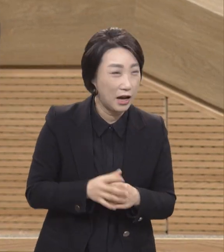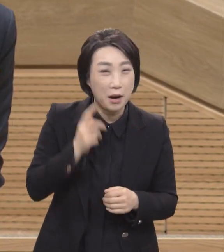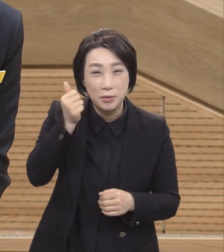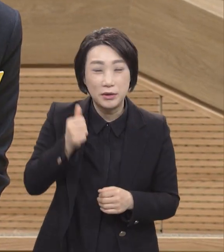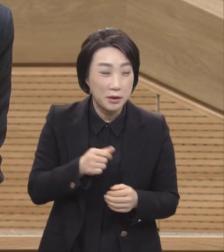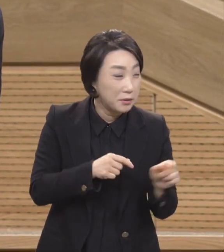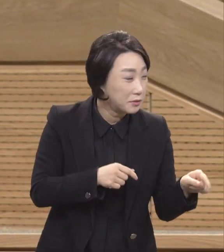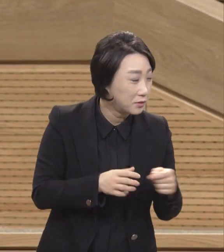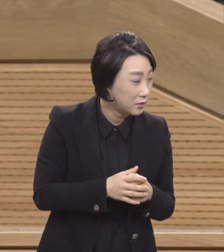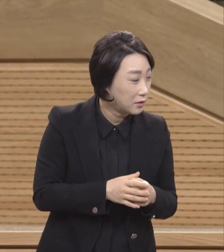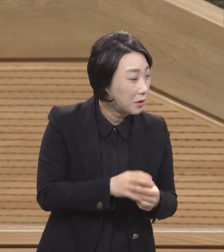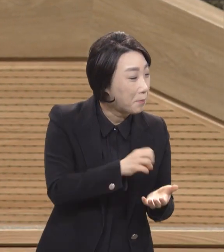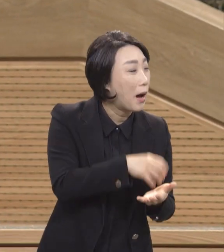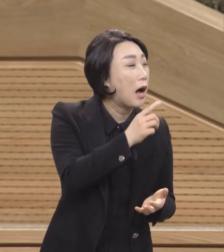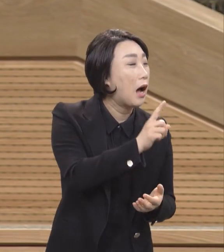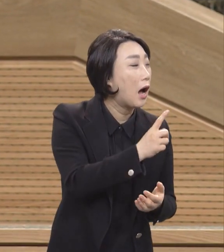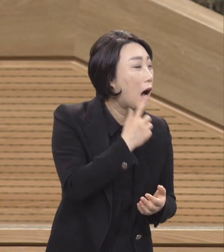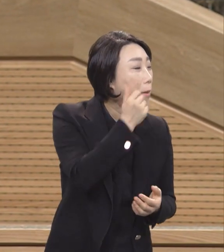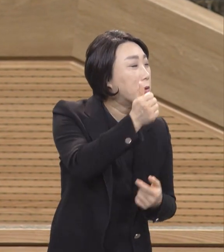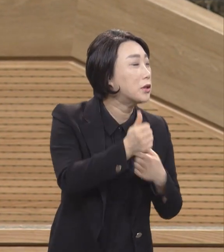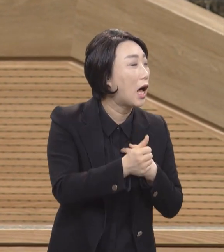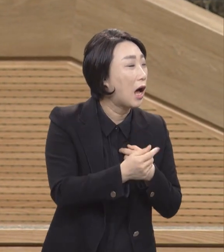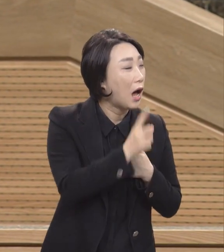그거 빵 아버지 한 입 줄래?